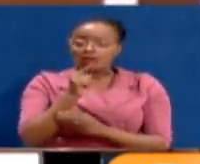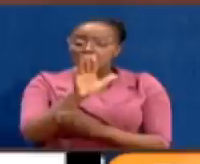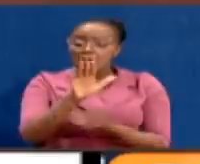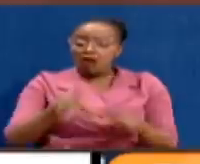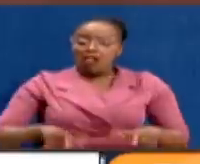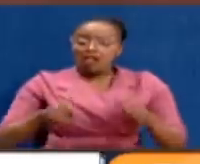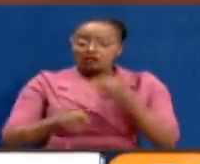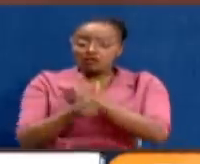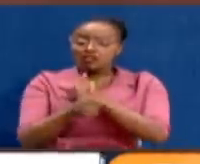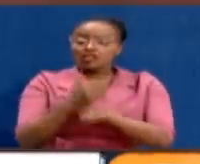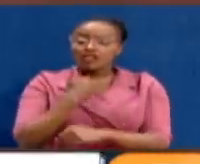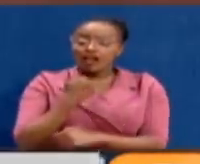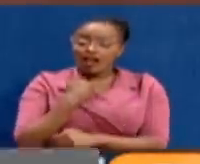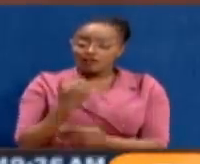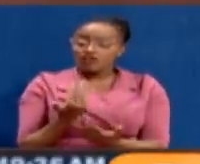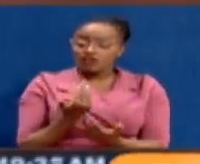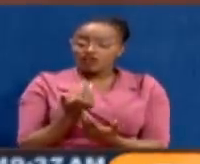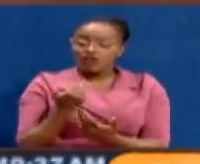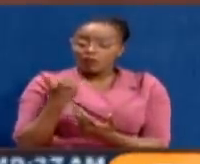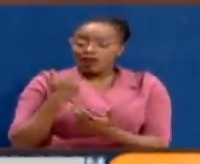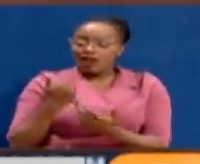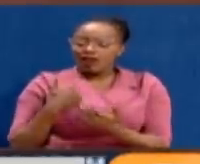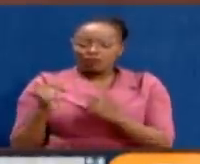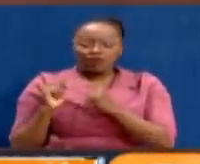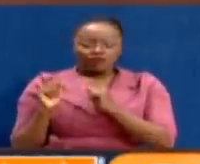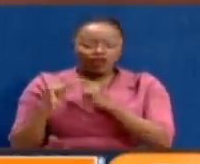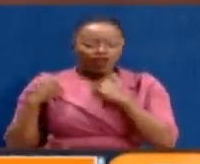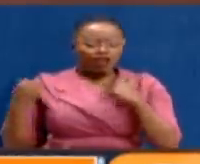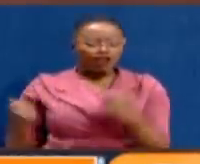hatarini. Mr. Chair, I carry a heavy heart with me.